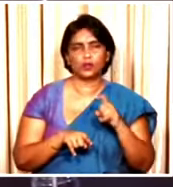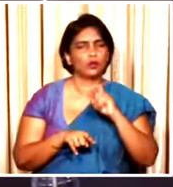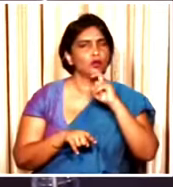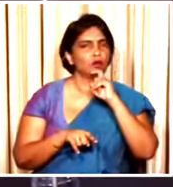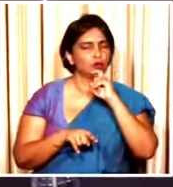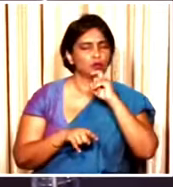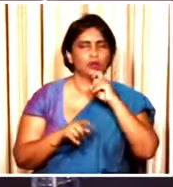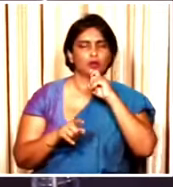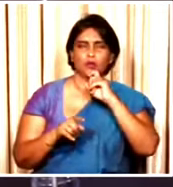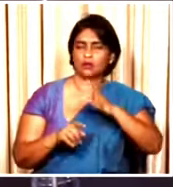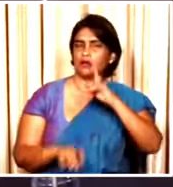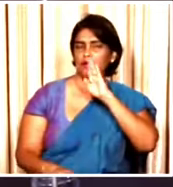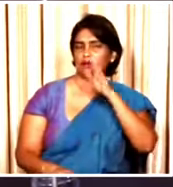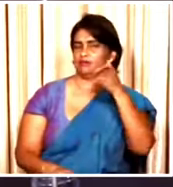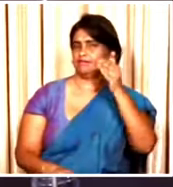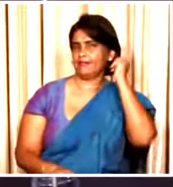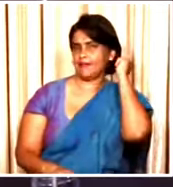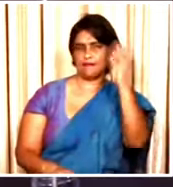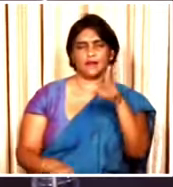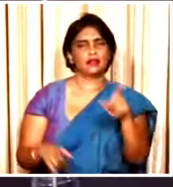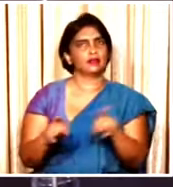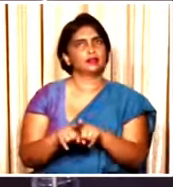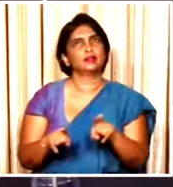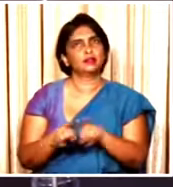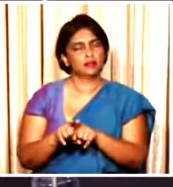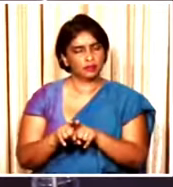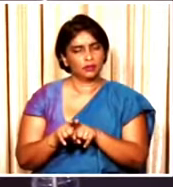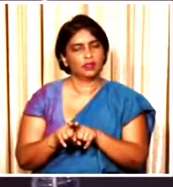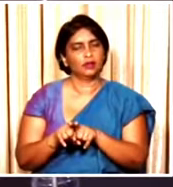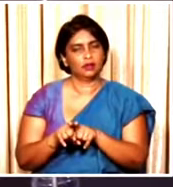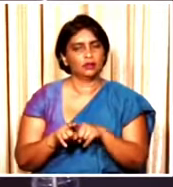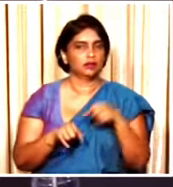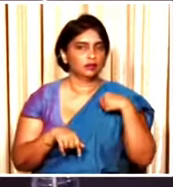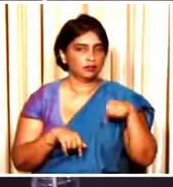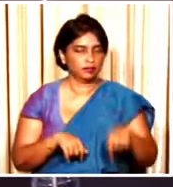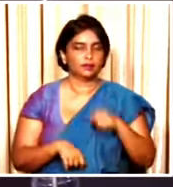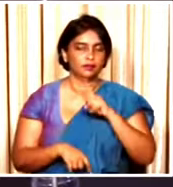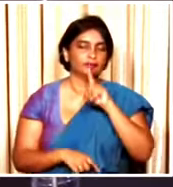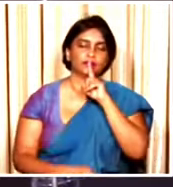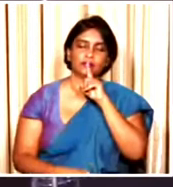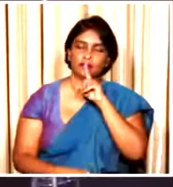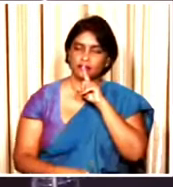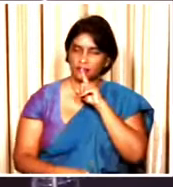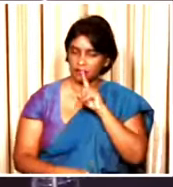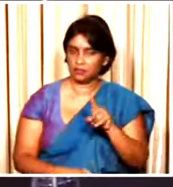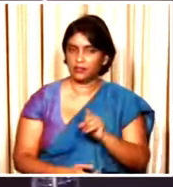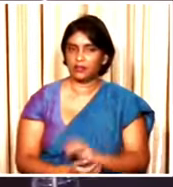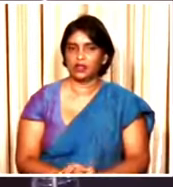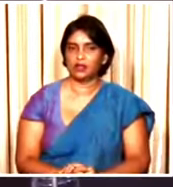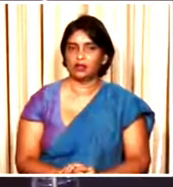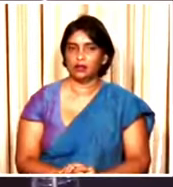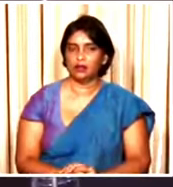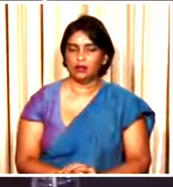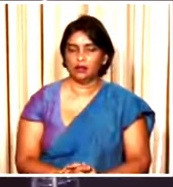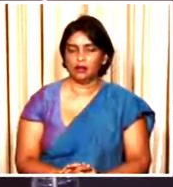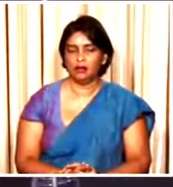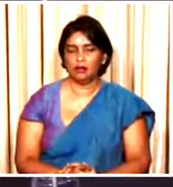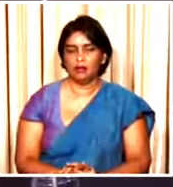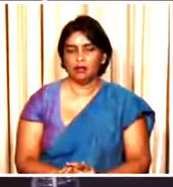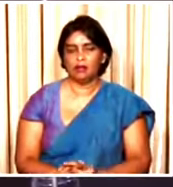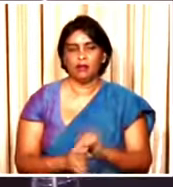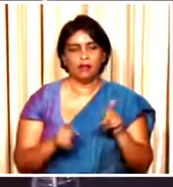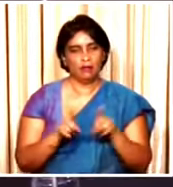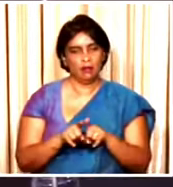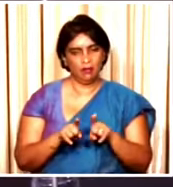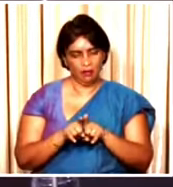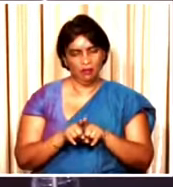උසාවියට අධිකරණය කරන අපහාසයක්ද කියන එක මම මෙහිදී පැහැදිලිව සඳහන් කරන්නට ඕනේ. ඒත්